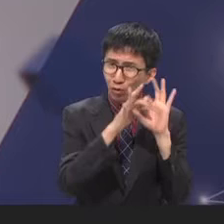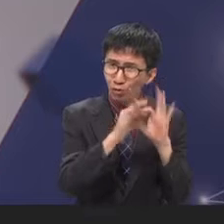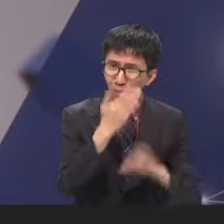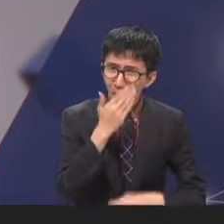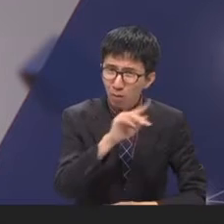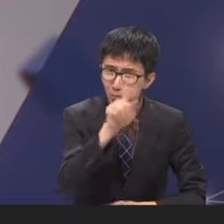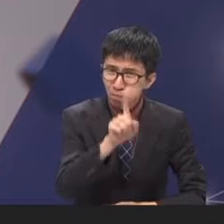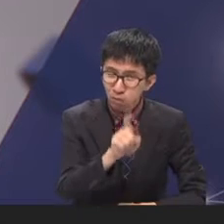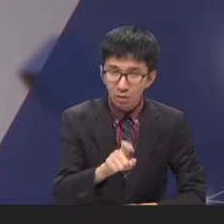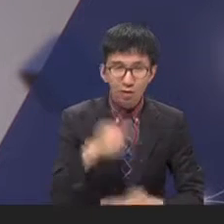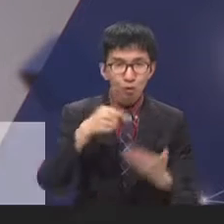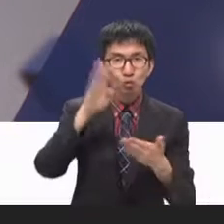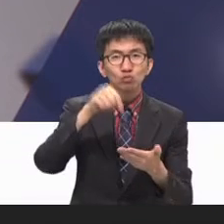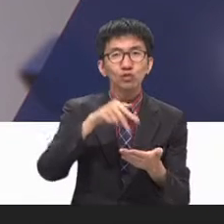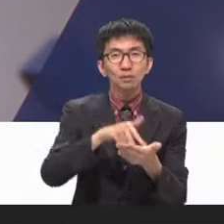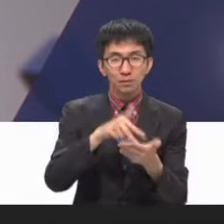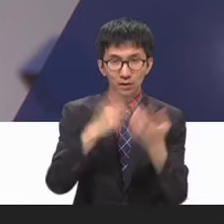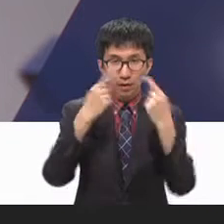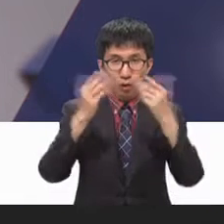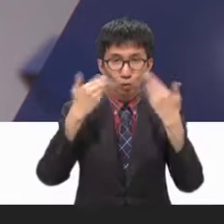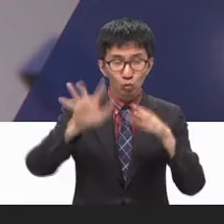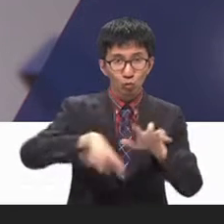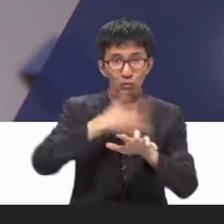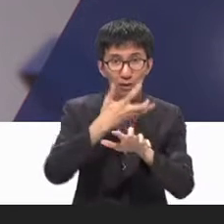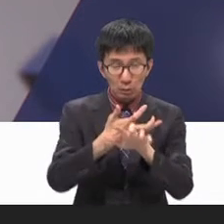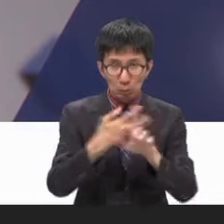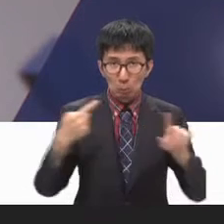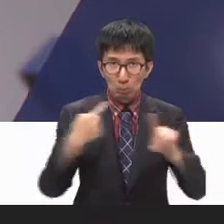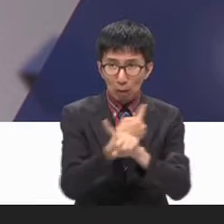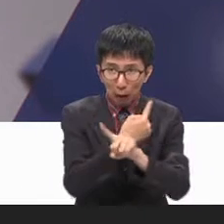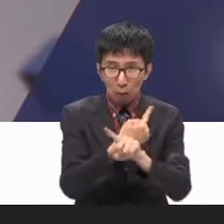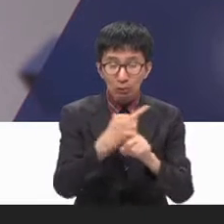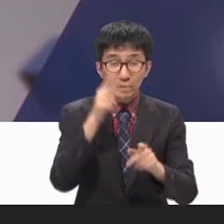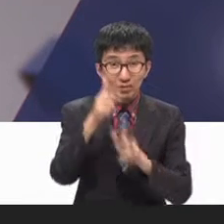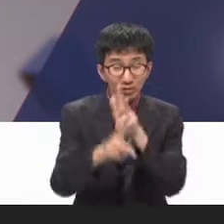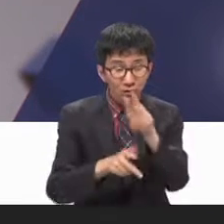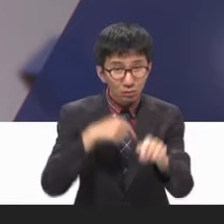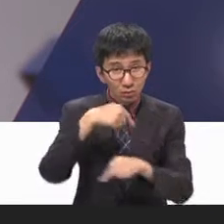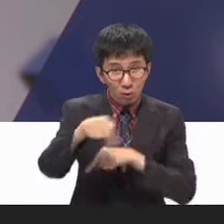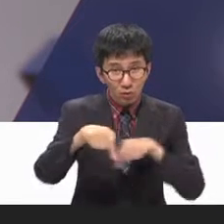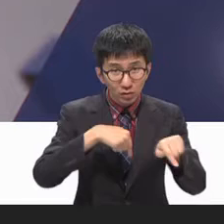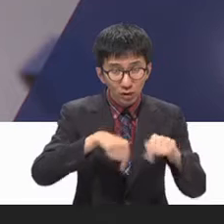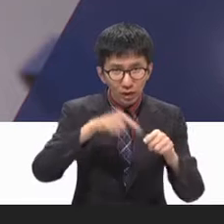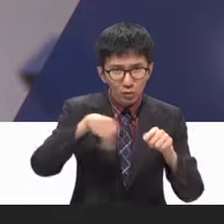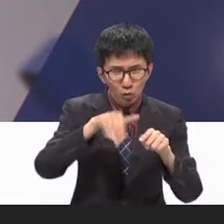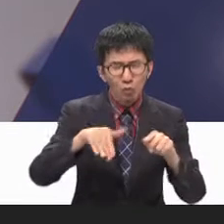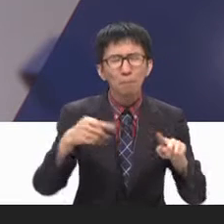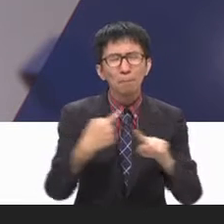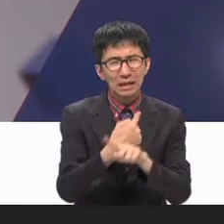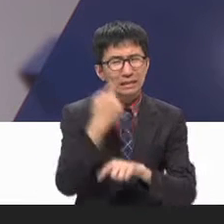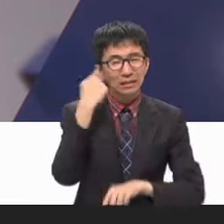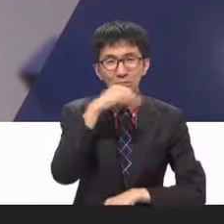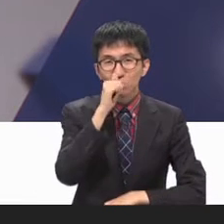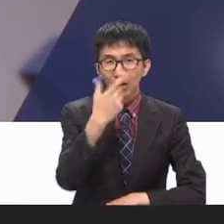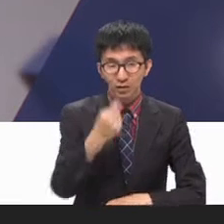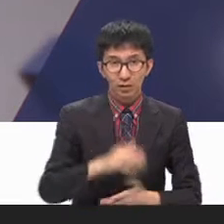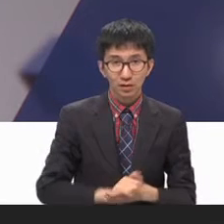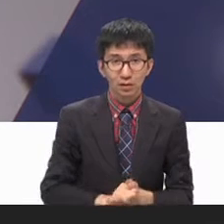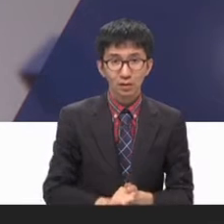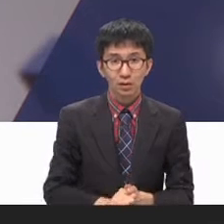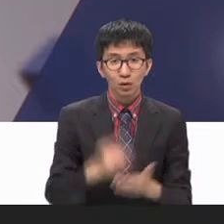사태로 교육부의 대학구조개혁 정책에도 어느 정도 제동이 걸릴 것으로 예상이 되는데요 이래 현재 교육부는 대학 구조를